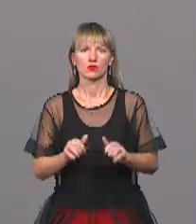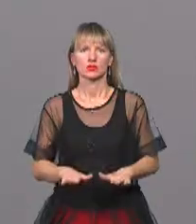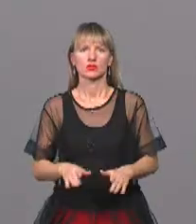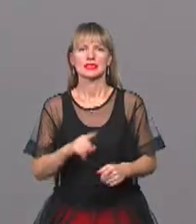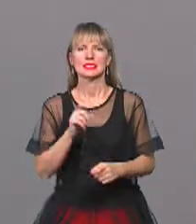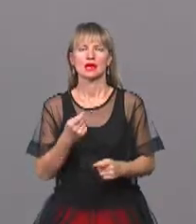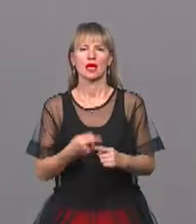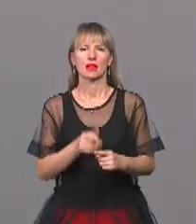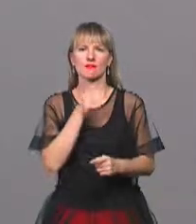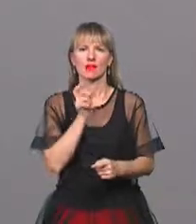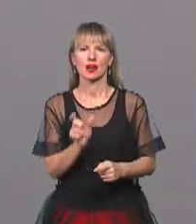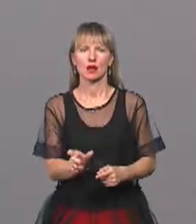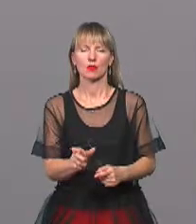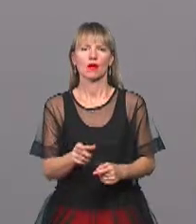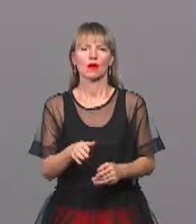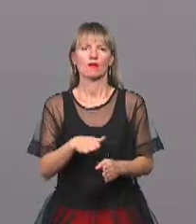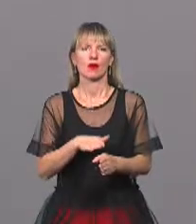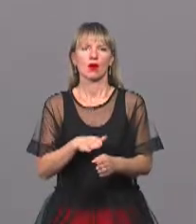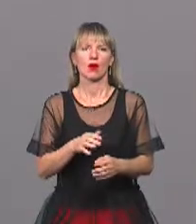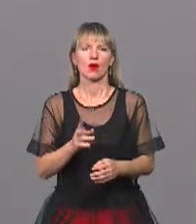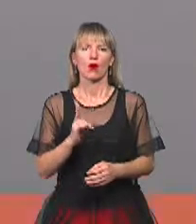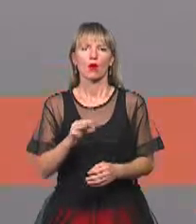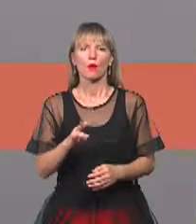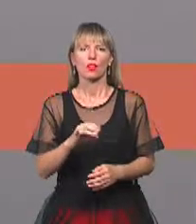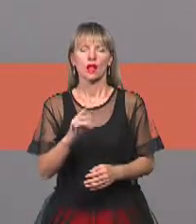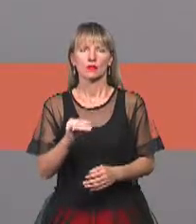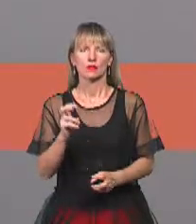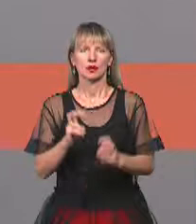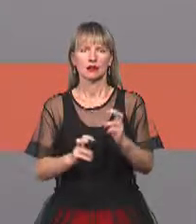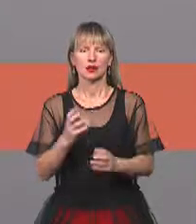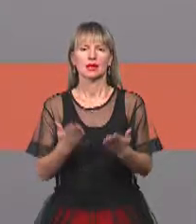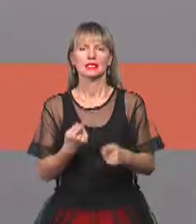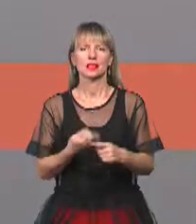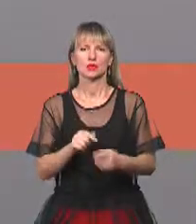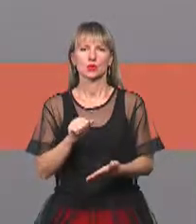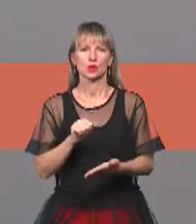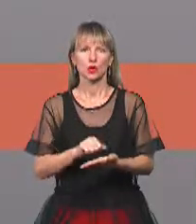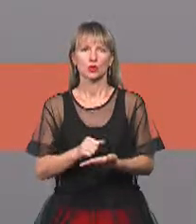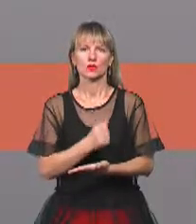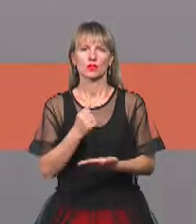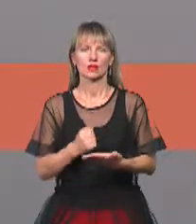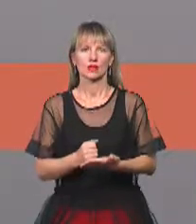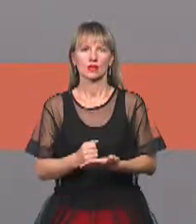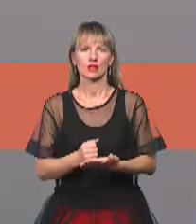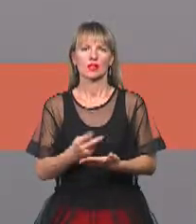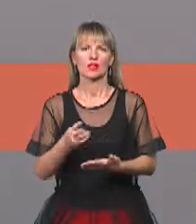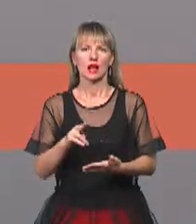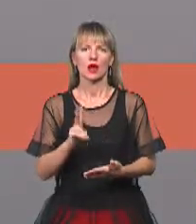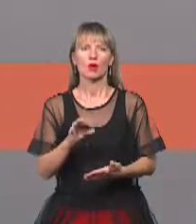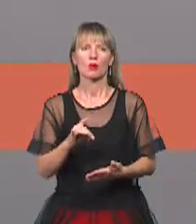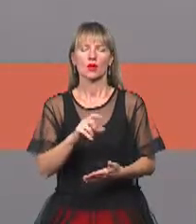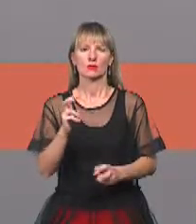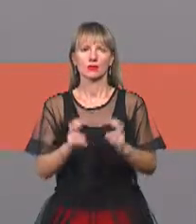регламентом виконавці, це комунальні підприємства. Відповідно до цього, якщо це документ затверджений міськвиконкомом, він для комунальних підприємств